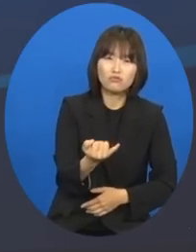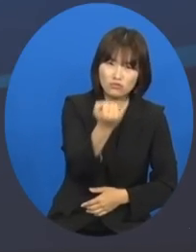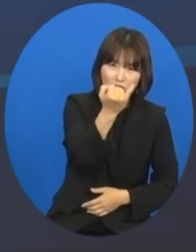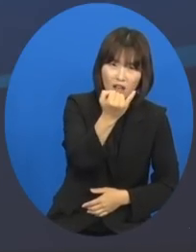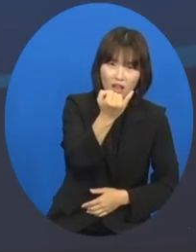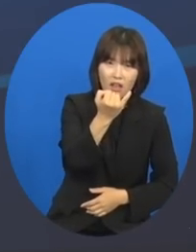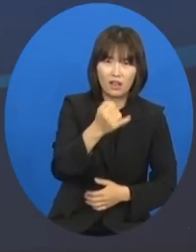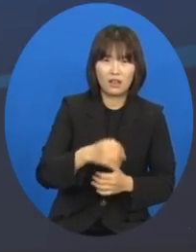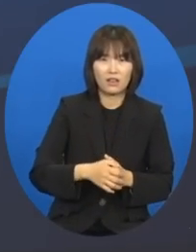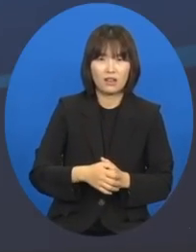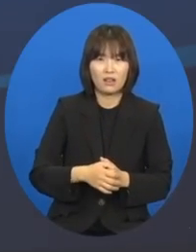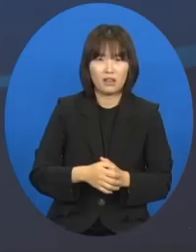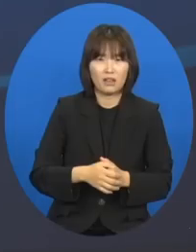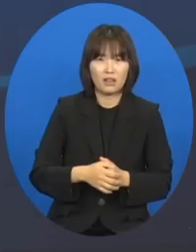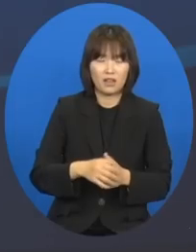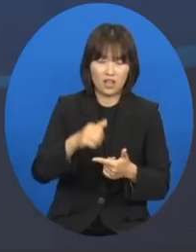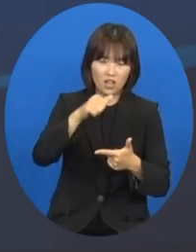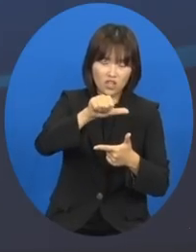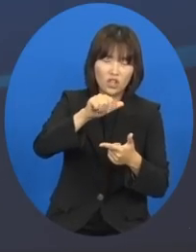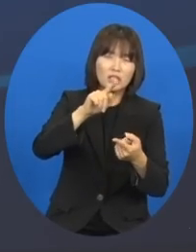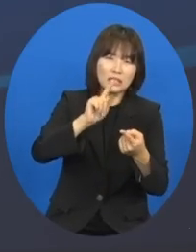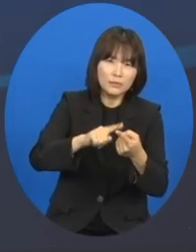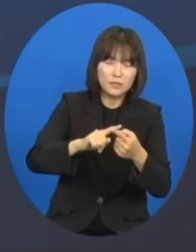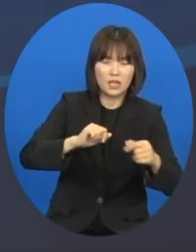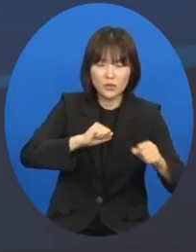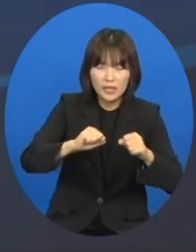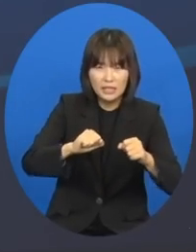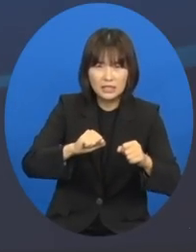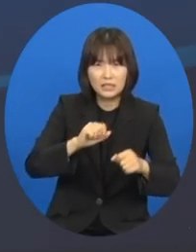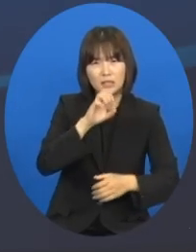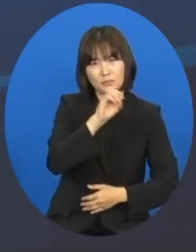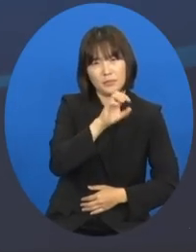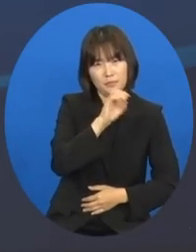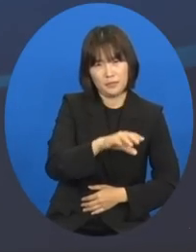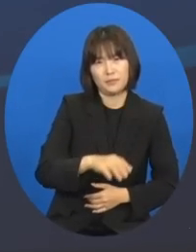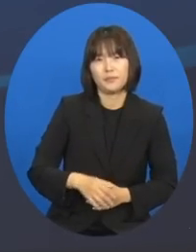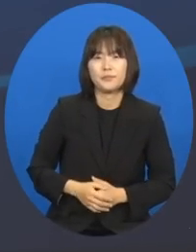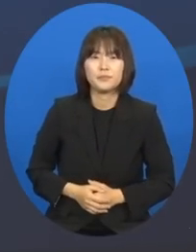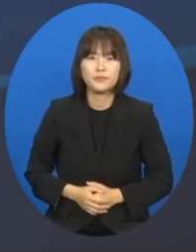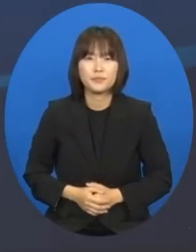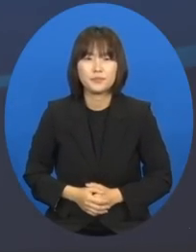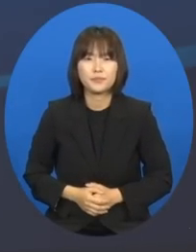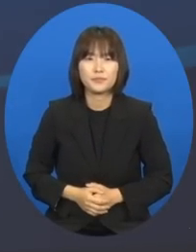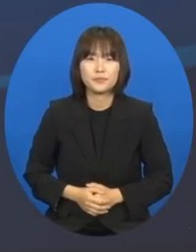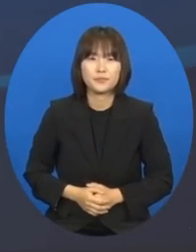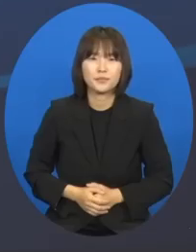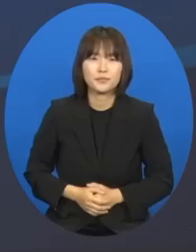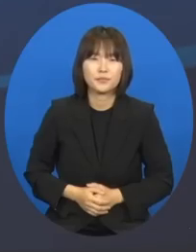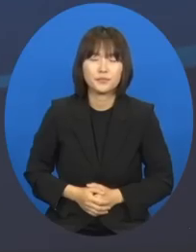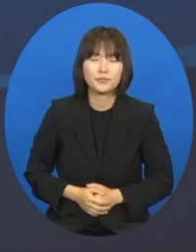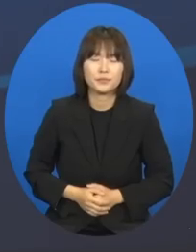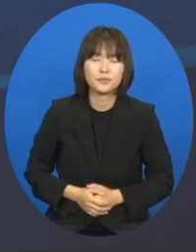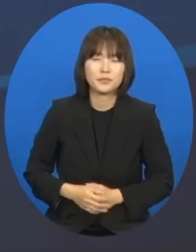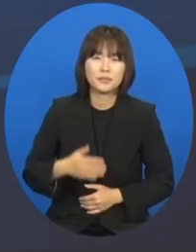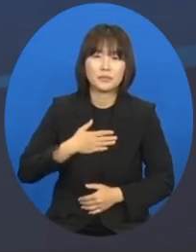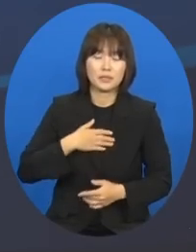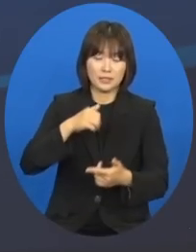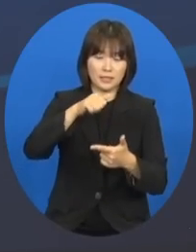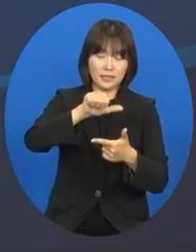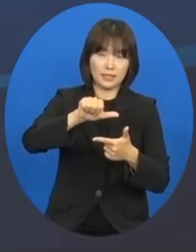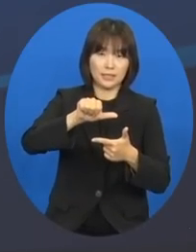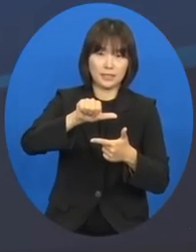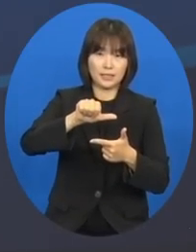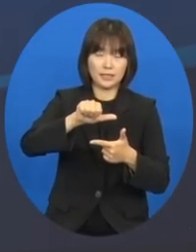너가 첫째 역할을 해야지 끊임없이 그걸 요구 받았어요 아 그 저희 큰아들이